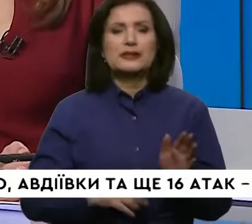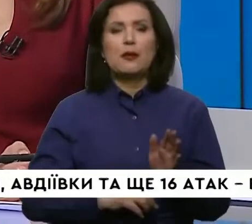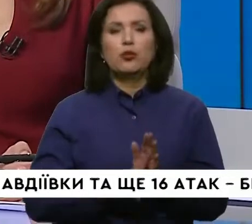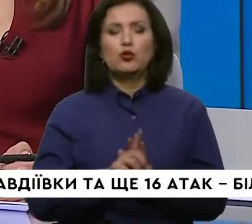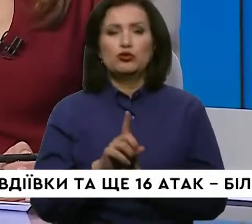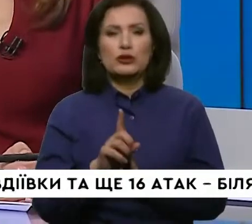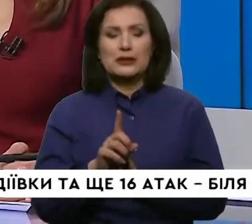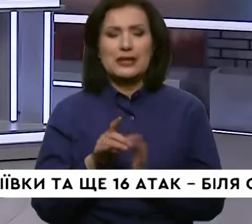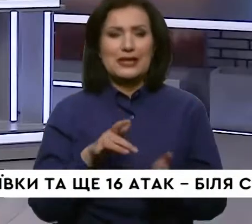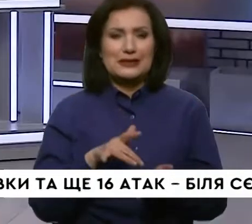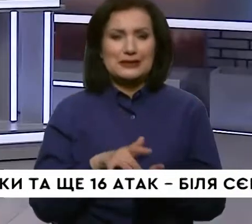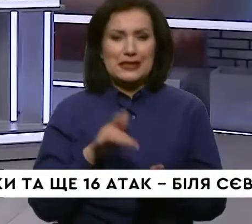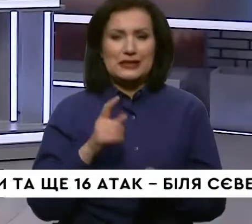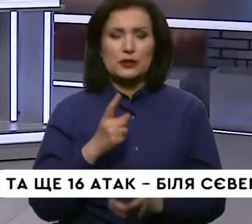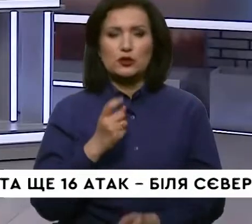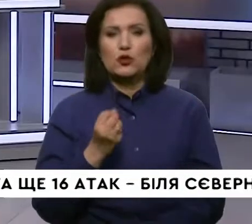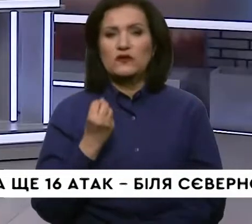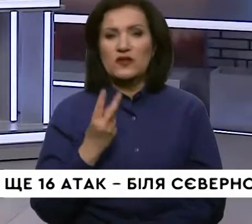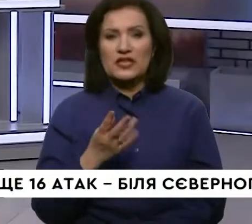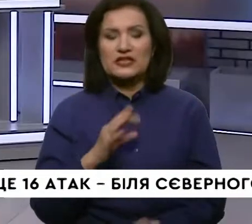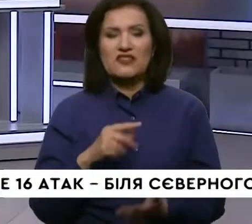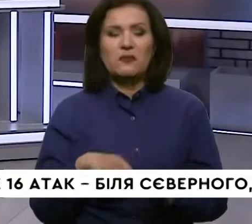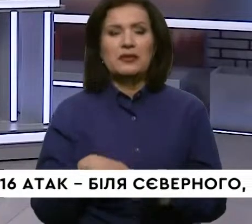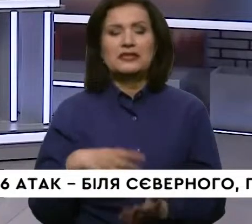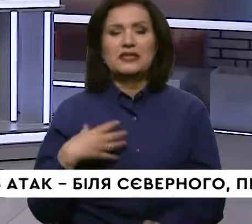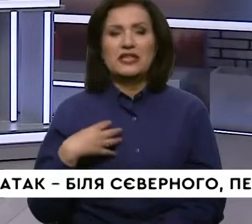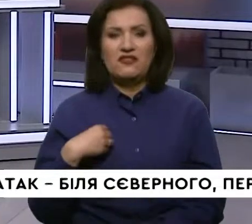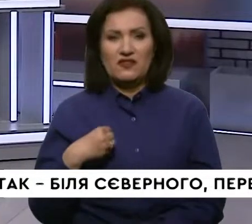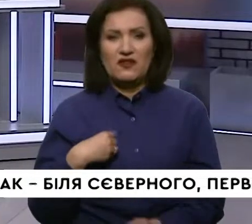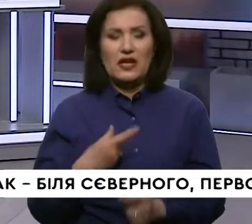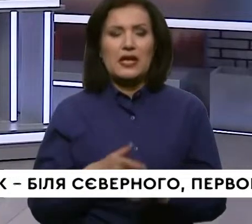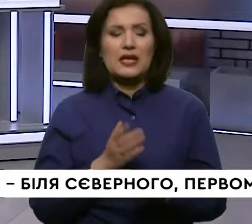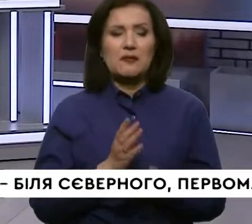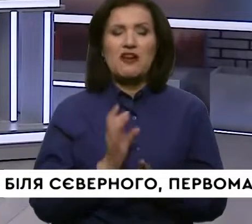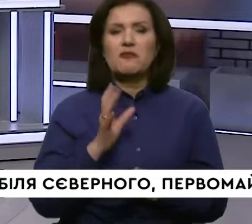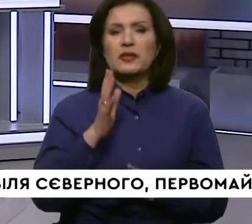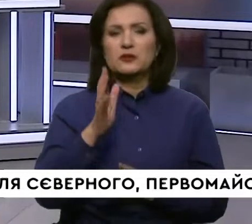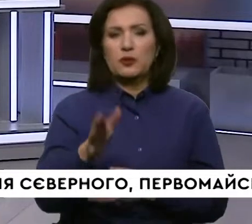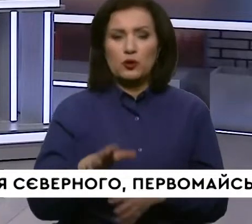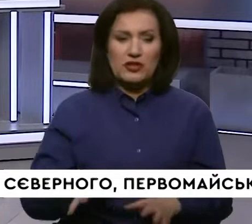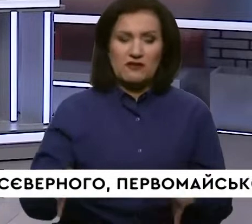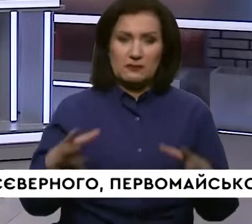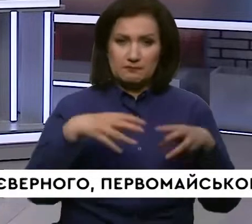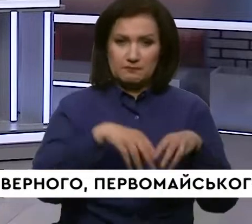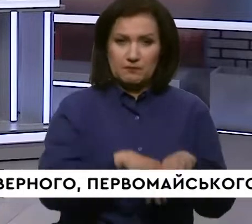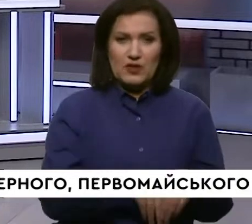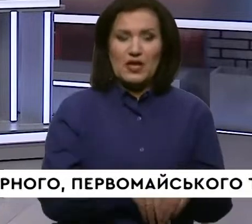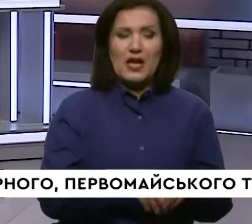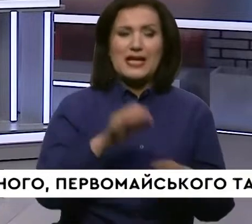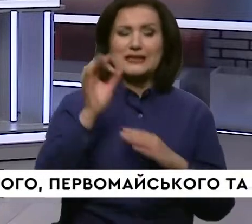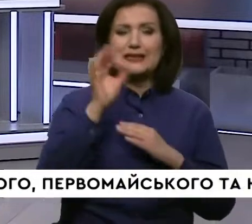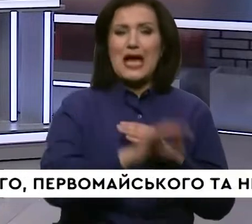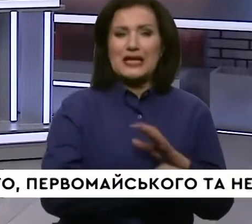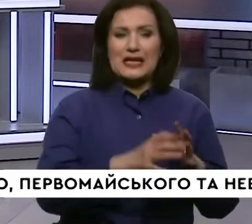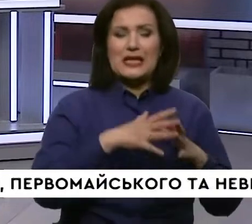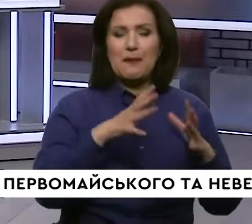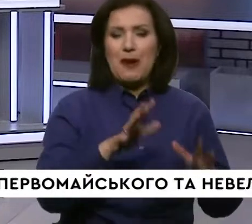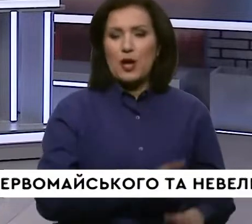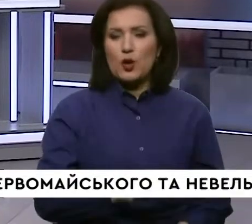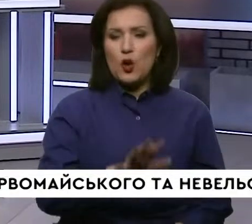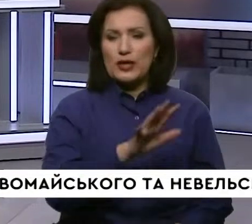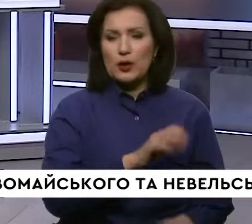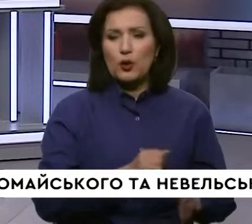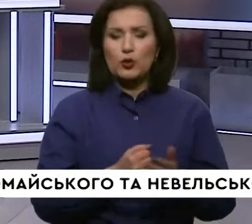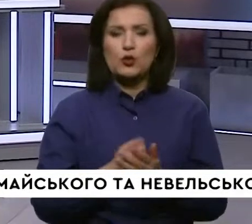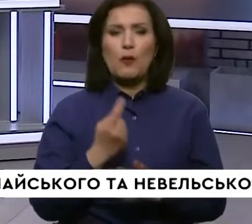запущений центр 112 в місті Львів, який має в перспективі покрити весь західний макрорегіон до